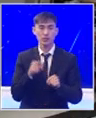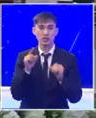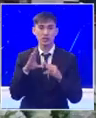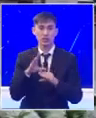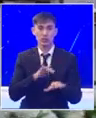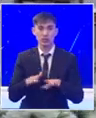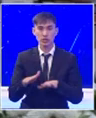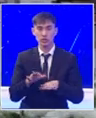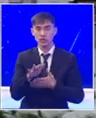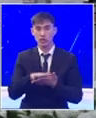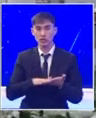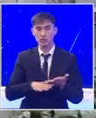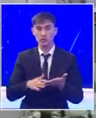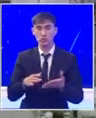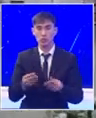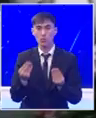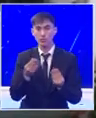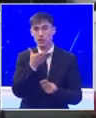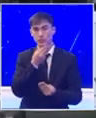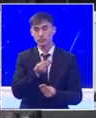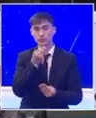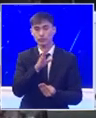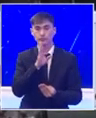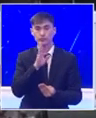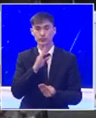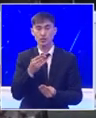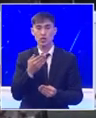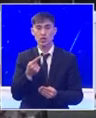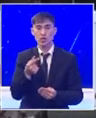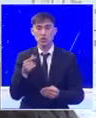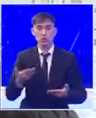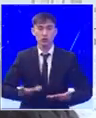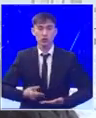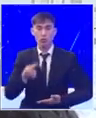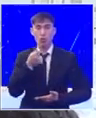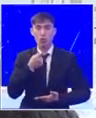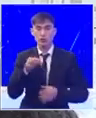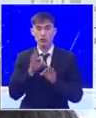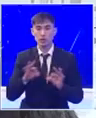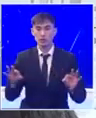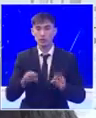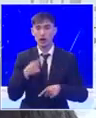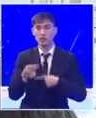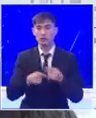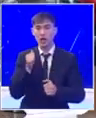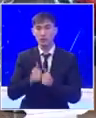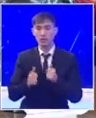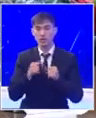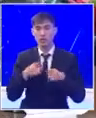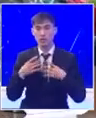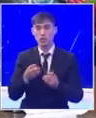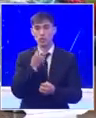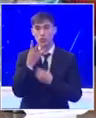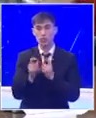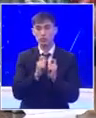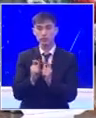үрдісте жалғасты. Көктемде құлпырып отырған арулар көңілін жанды дауыстағы әуезді ән көтерді. Артынша әрбіріне мерекелік гүл